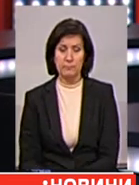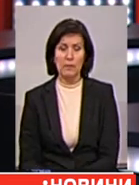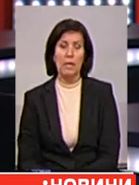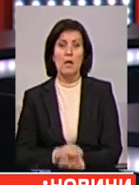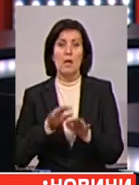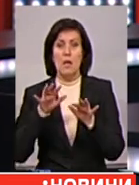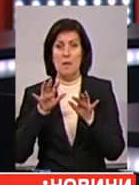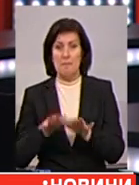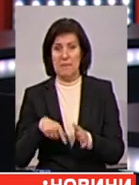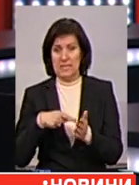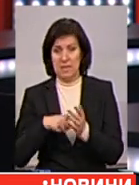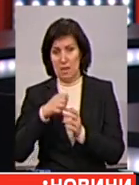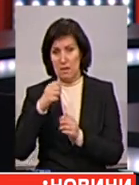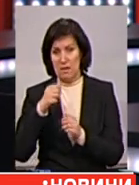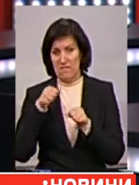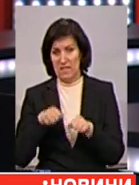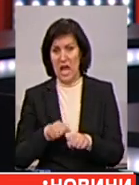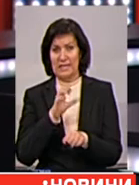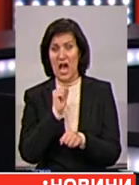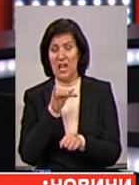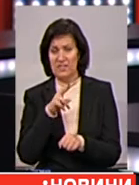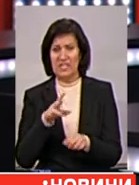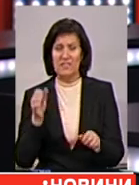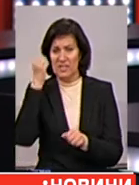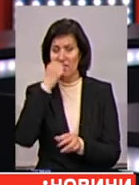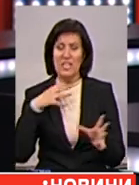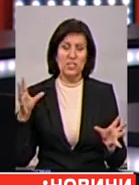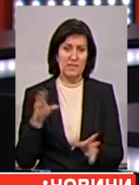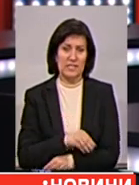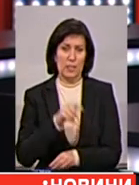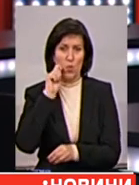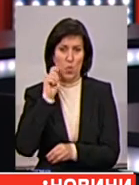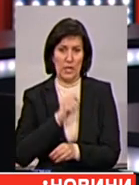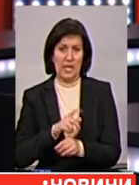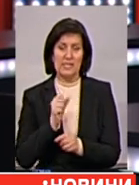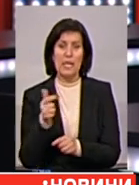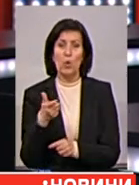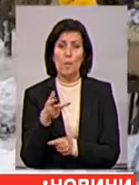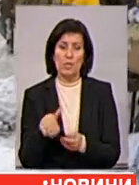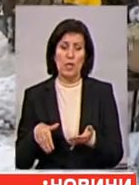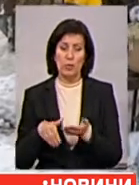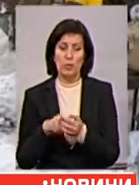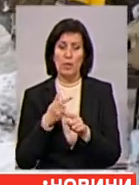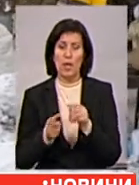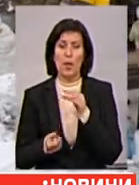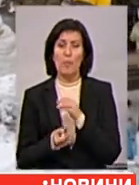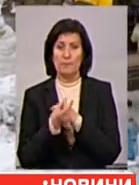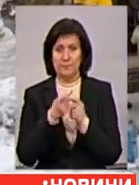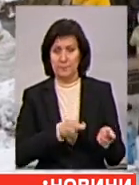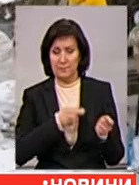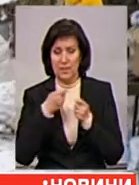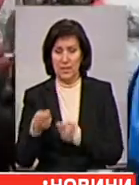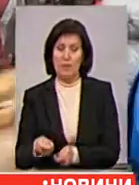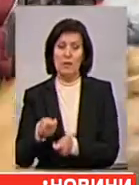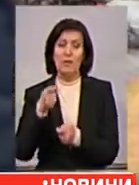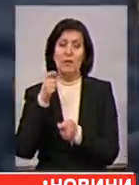Міська влада Авдіївки вдячна всій Україні за гуманітарну допомогу, яка почала надходити відразу після обстрілів міста. Але просить більше